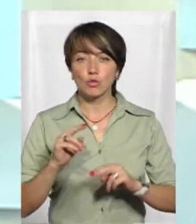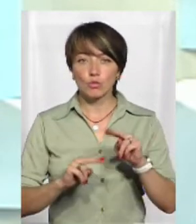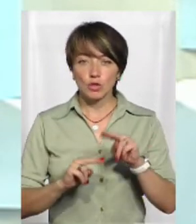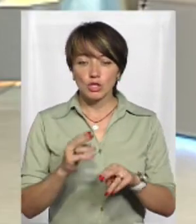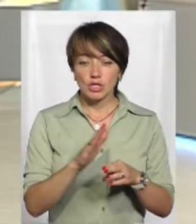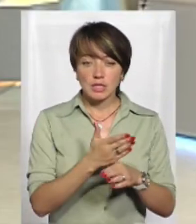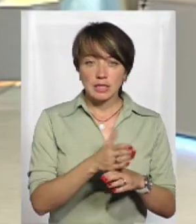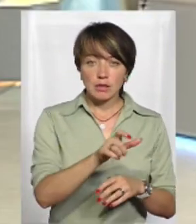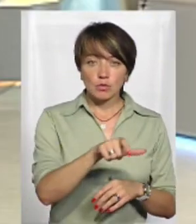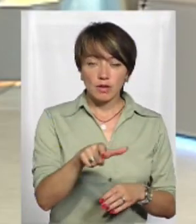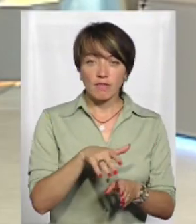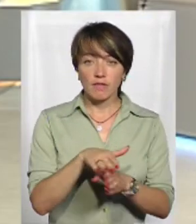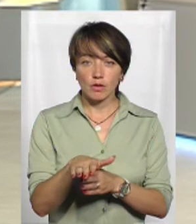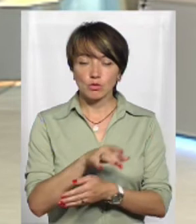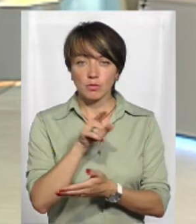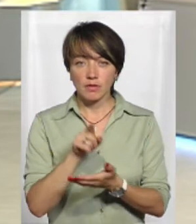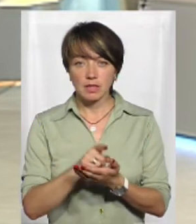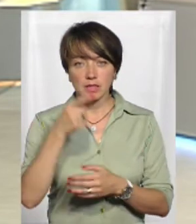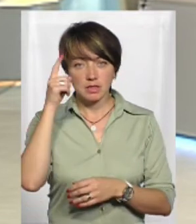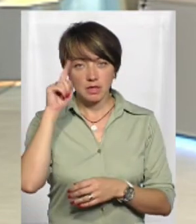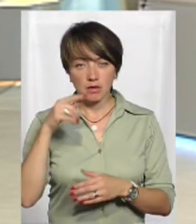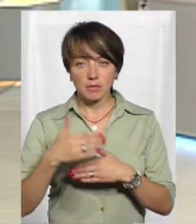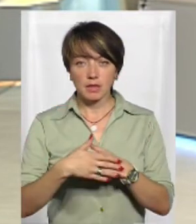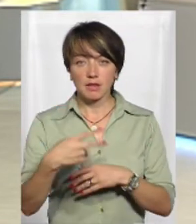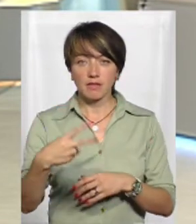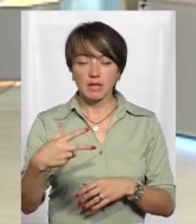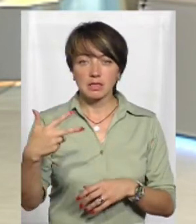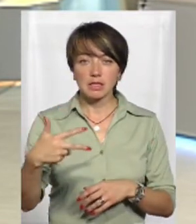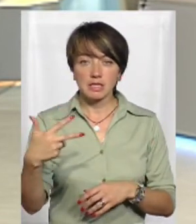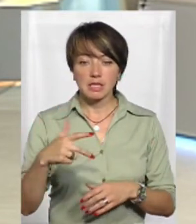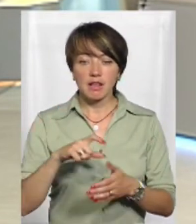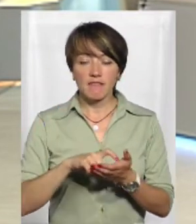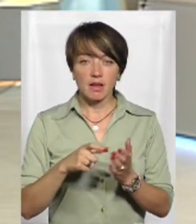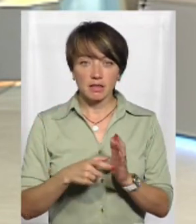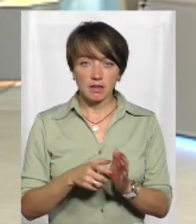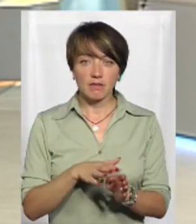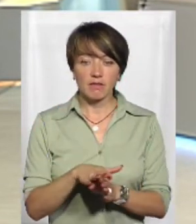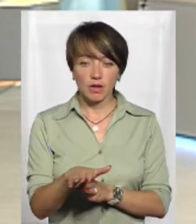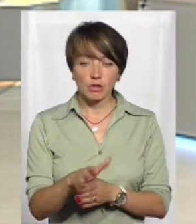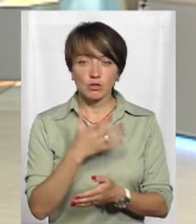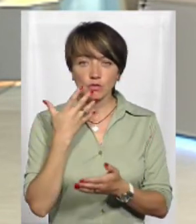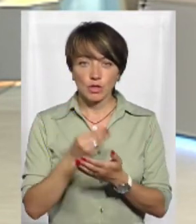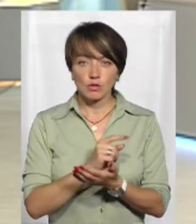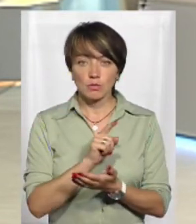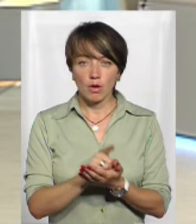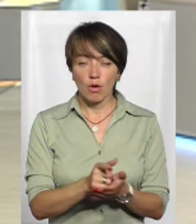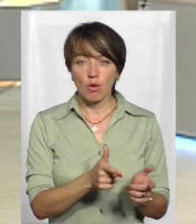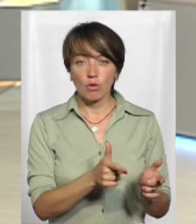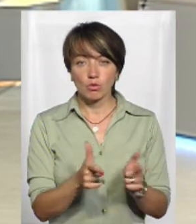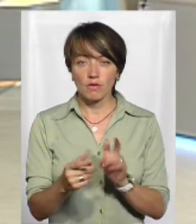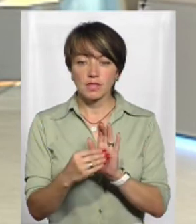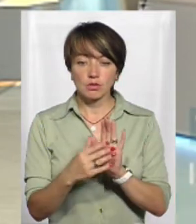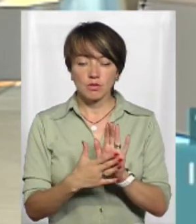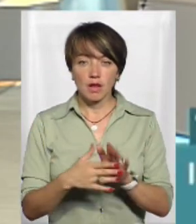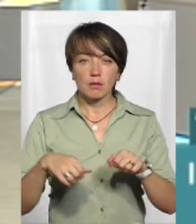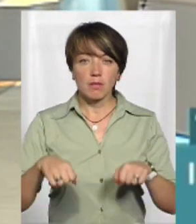є частина. Частина людей виконала свої зобов'язання. Я знаю, там десь, можливо, 20-30 квартир, які виконали свої зобов'язання. І вони готові зареєструвати своє